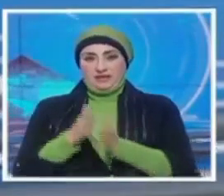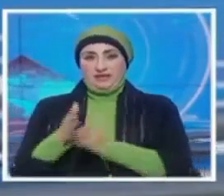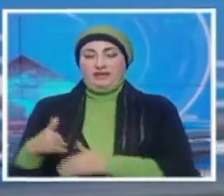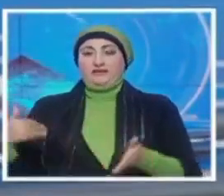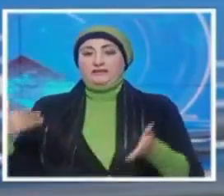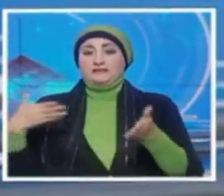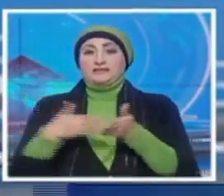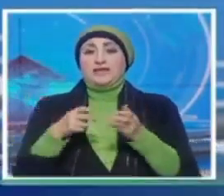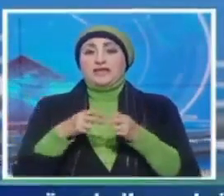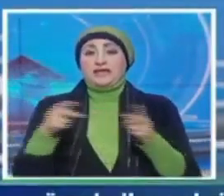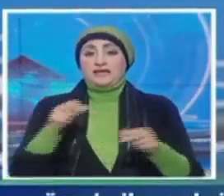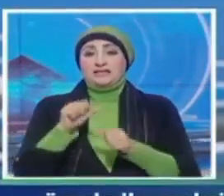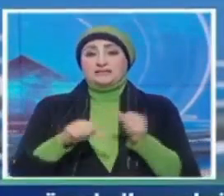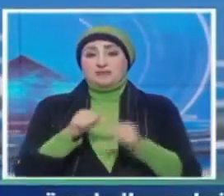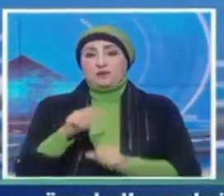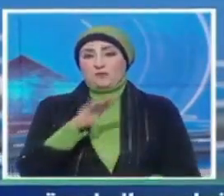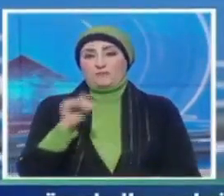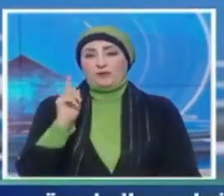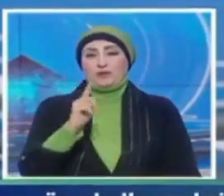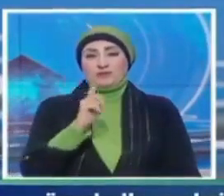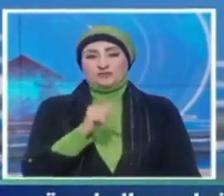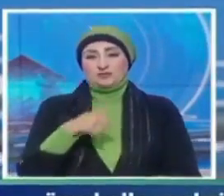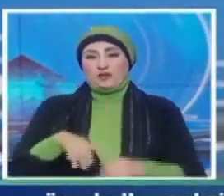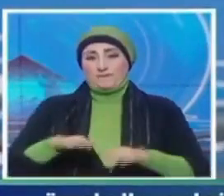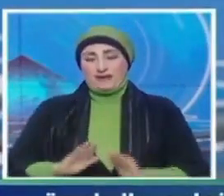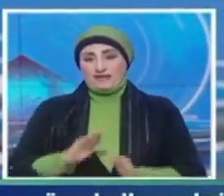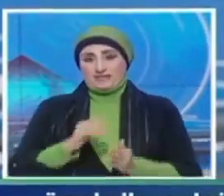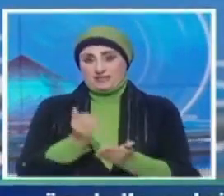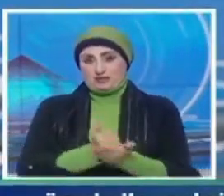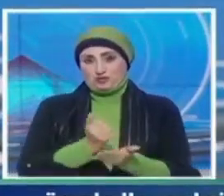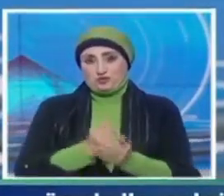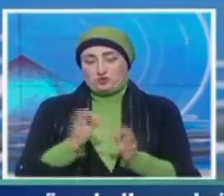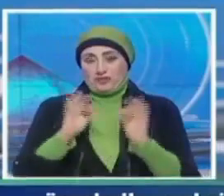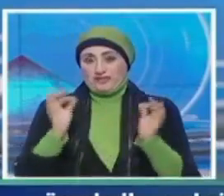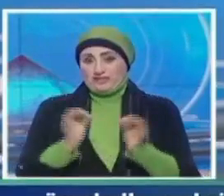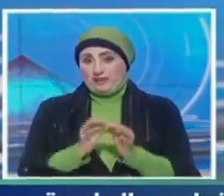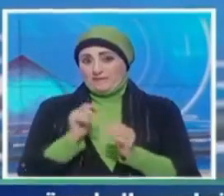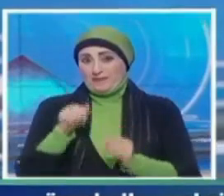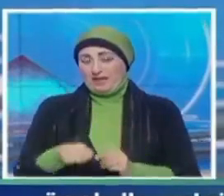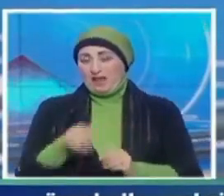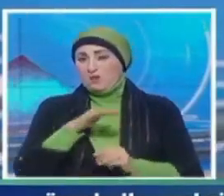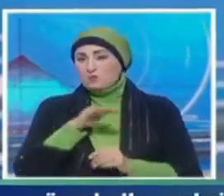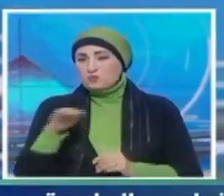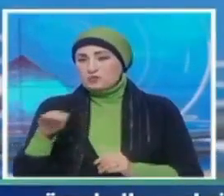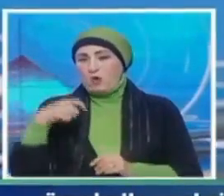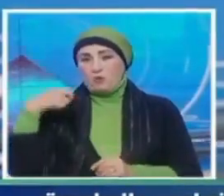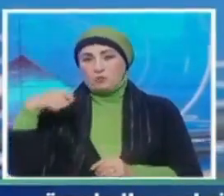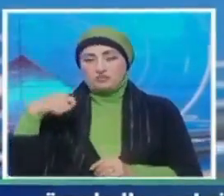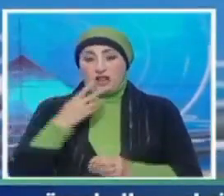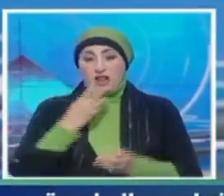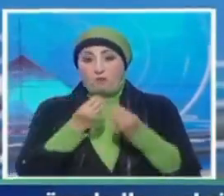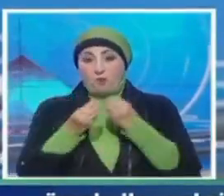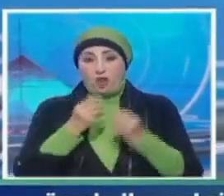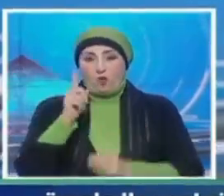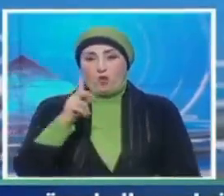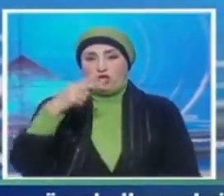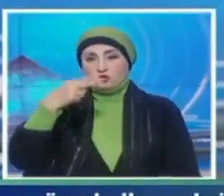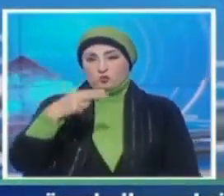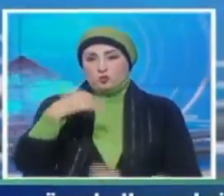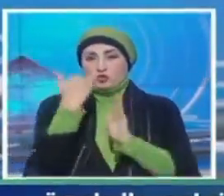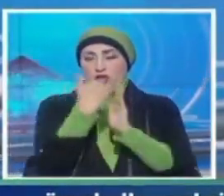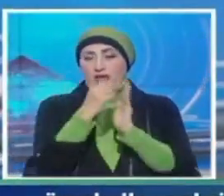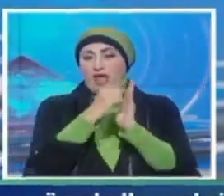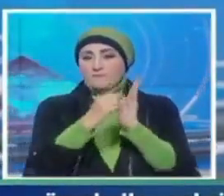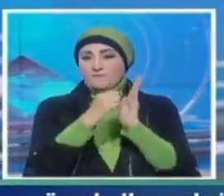اختتمت أعمال الدورة 111 للمجلس الاقتصادي والاجتماعي على المستوى الوزاري، حيث تمت